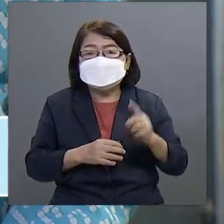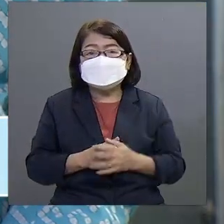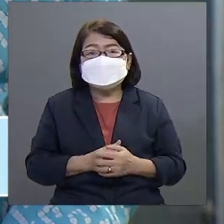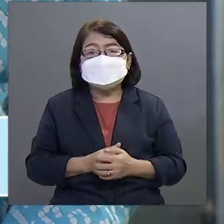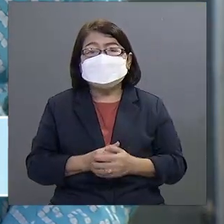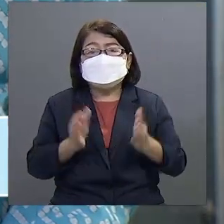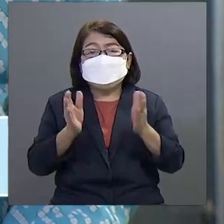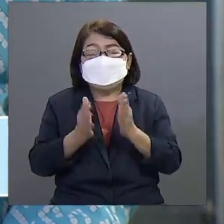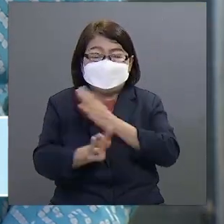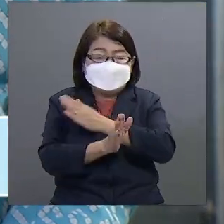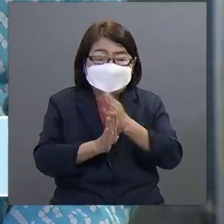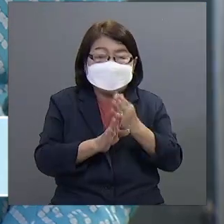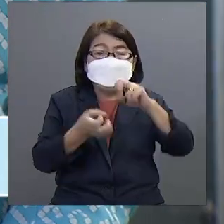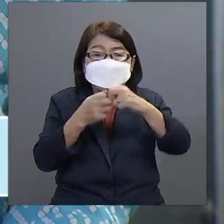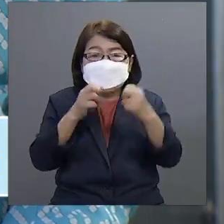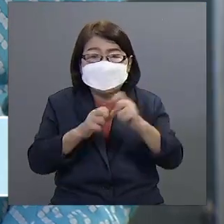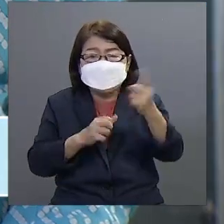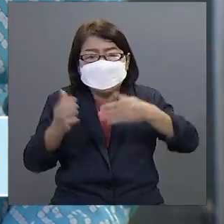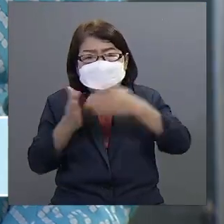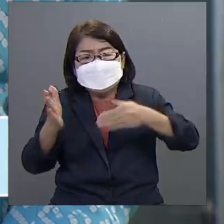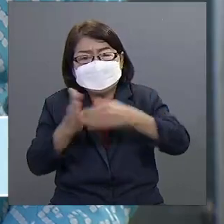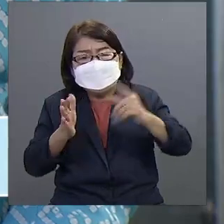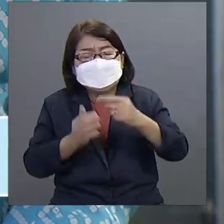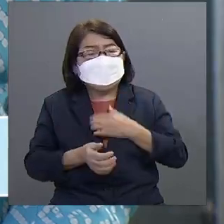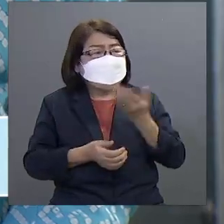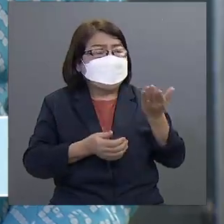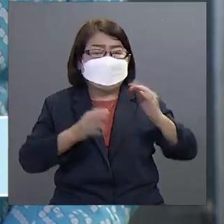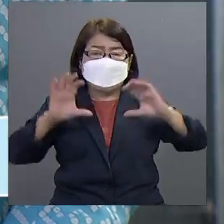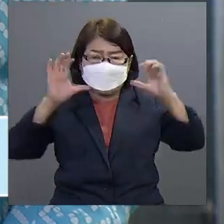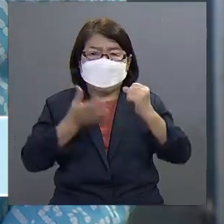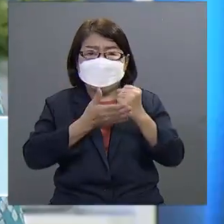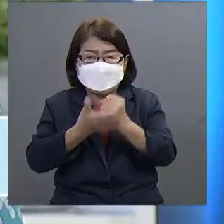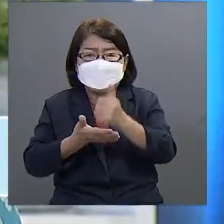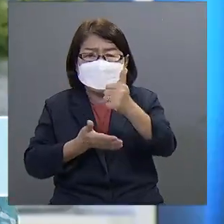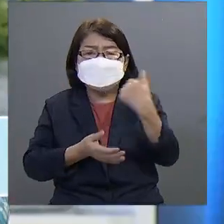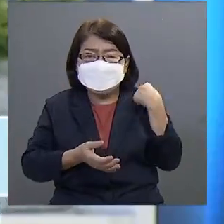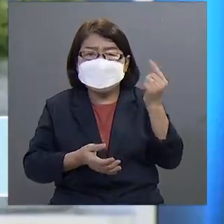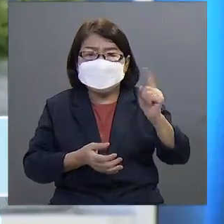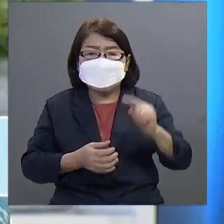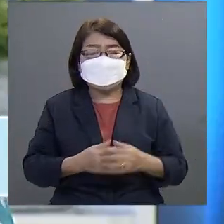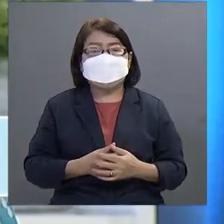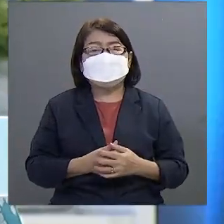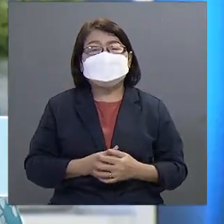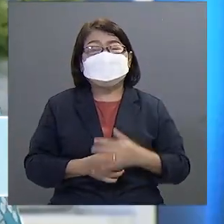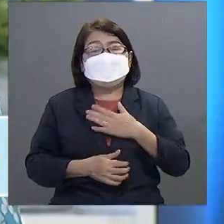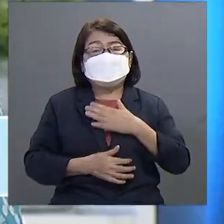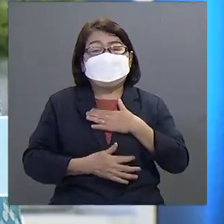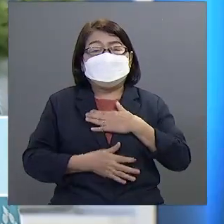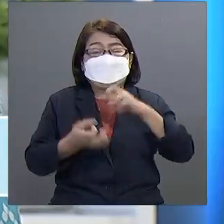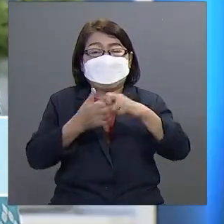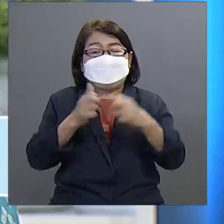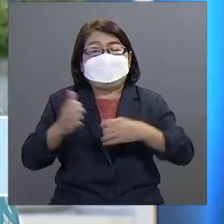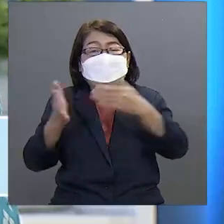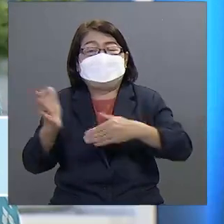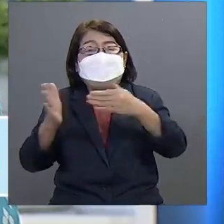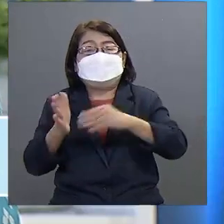มาเจอปัญหาหรืออุปสรรคอะไรที่อยากจะให้ทางภาครัฐนั้นเข้ามาสนับสนุนบ้างไหมคะ นะครับสำหรับปัญหาอุปสรรคนะครับตอนนี้สั้